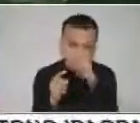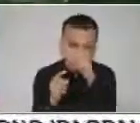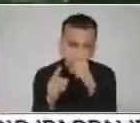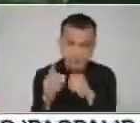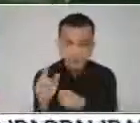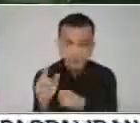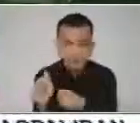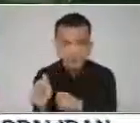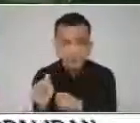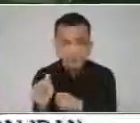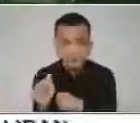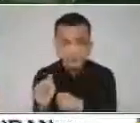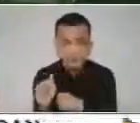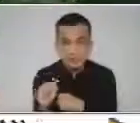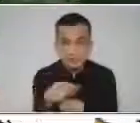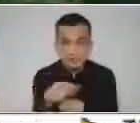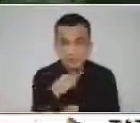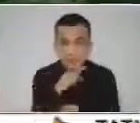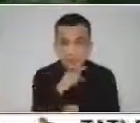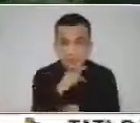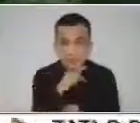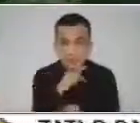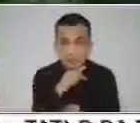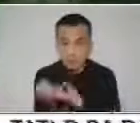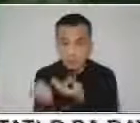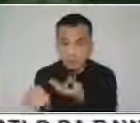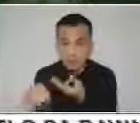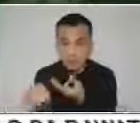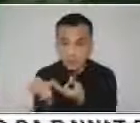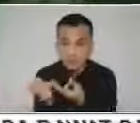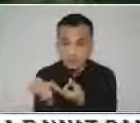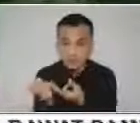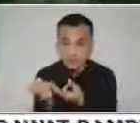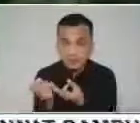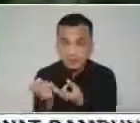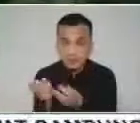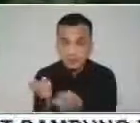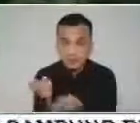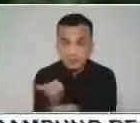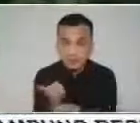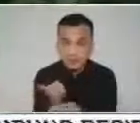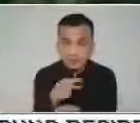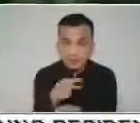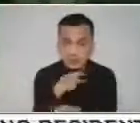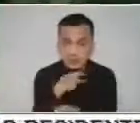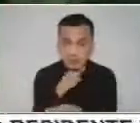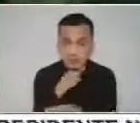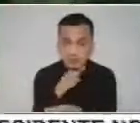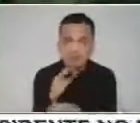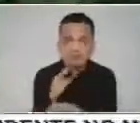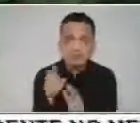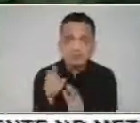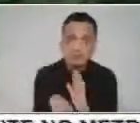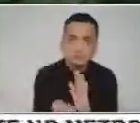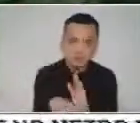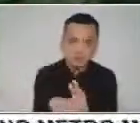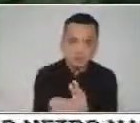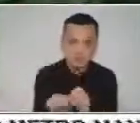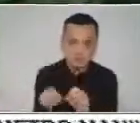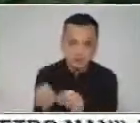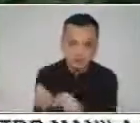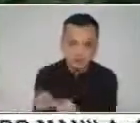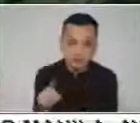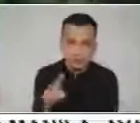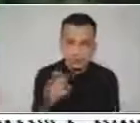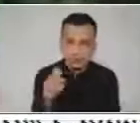talaga sila. So kailangan lang makipag-ugnayan ng mga dealer sa Department of Agriculture para sagutin o i-facilitate ng